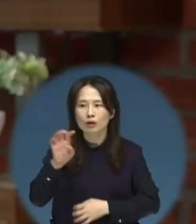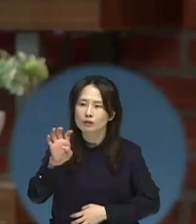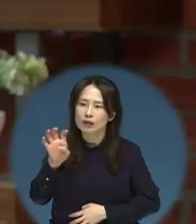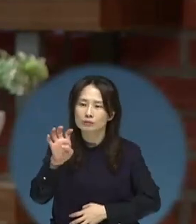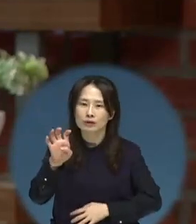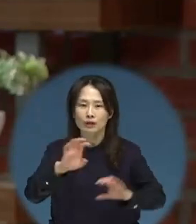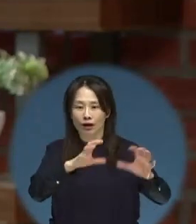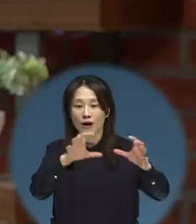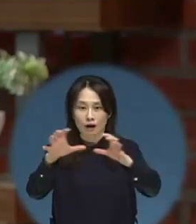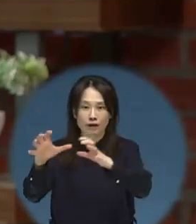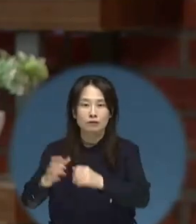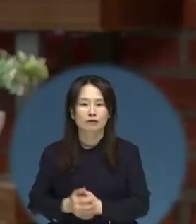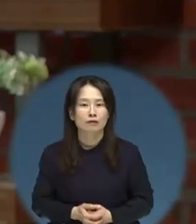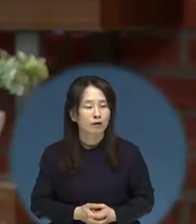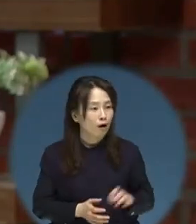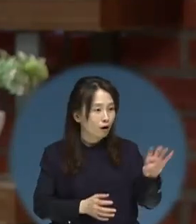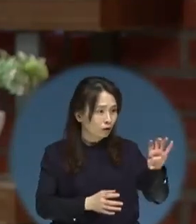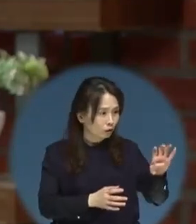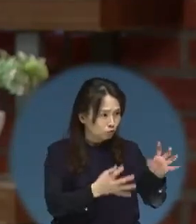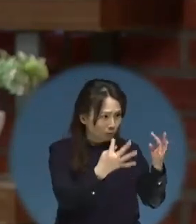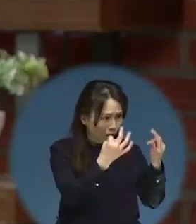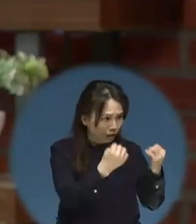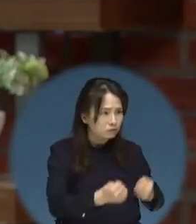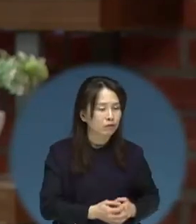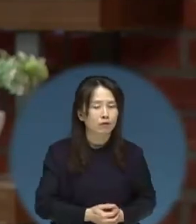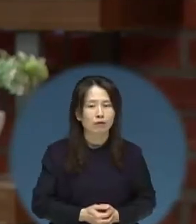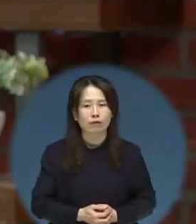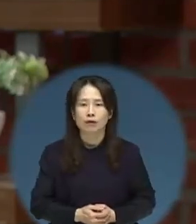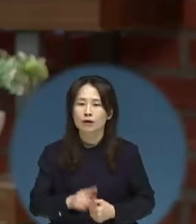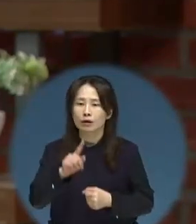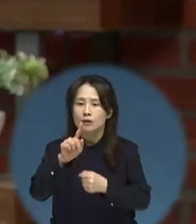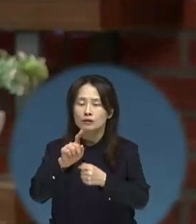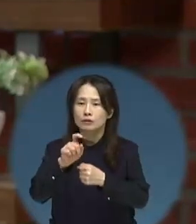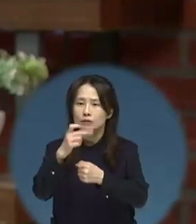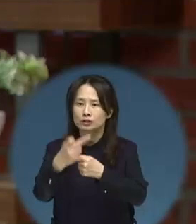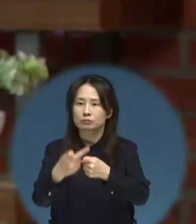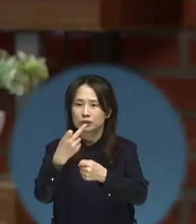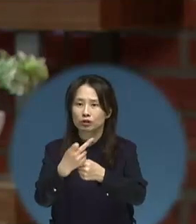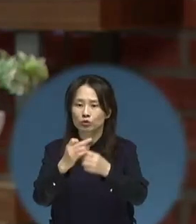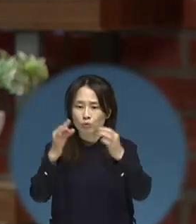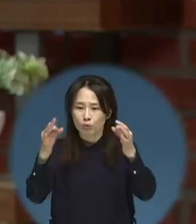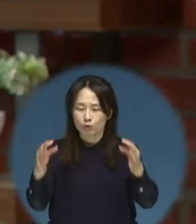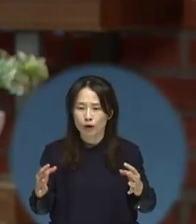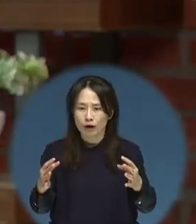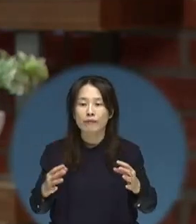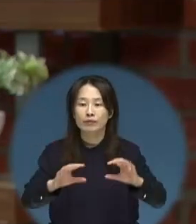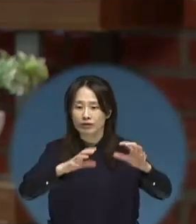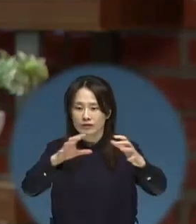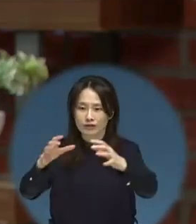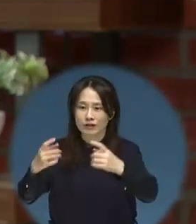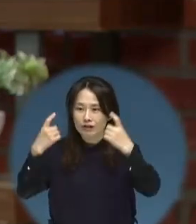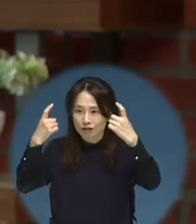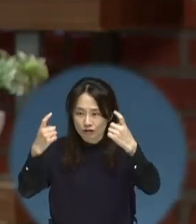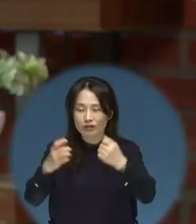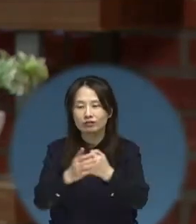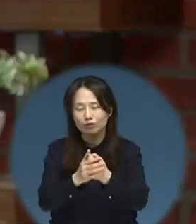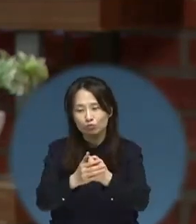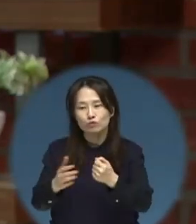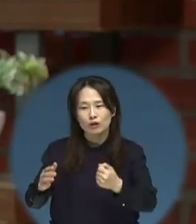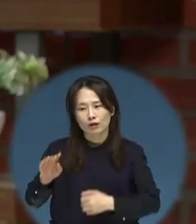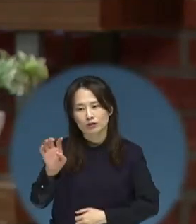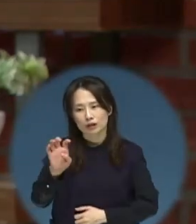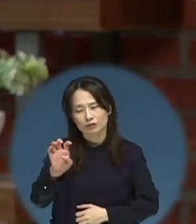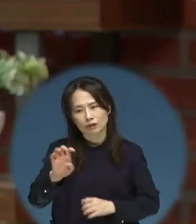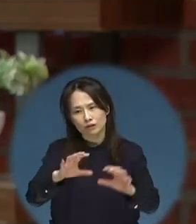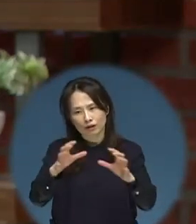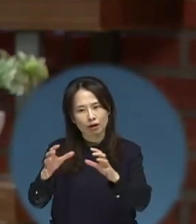되는 것 같아요. 어휴, 40개국도 많죠. 이제 11년, 12년이라는 세월을 여행을 한 거니까 그거 치고는 뭐